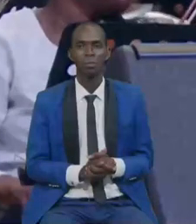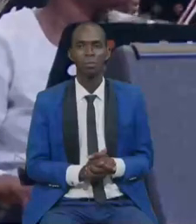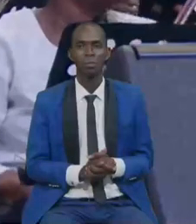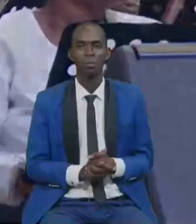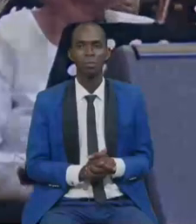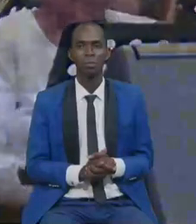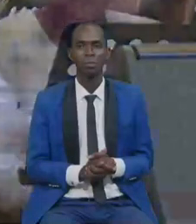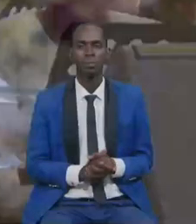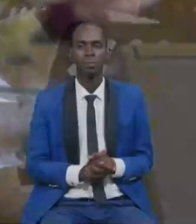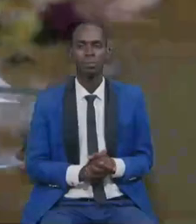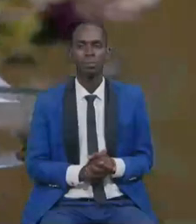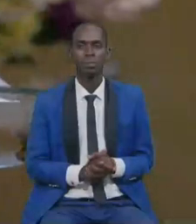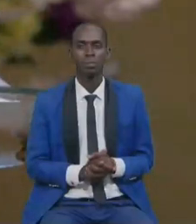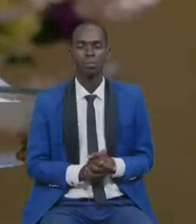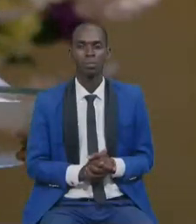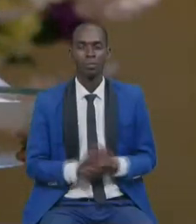start listening to the testimonies now.